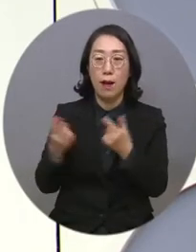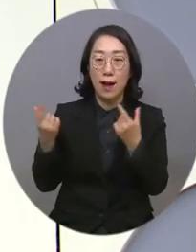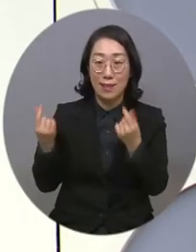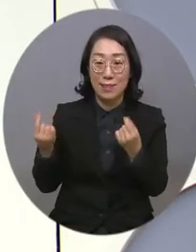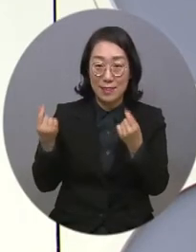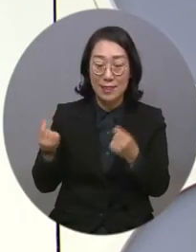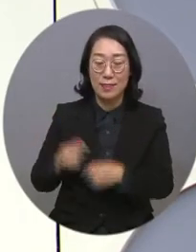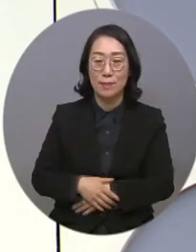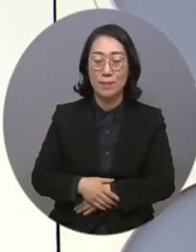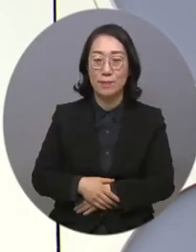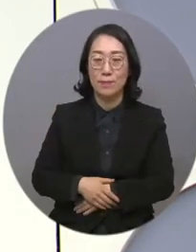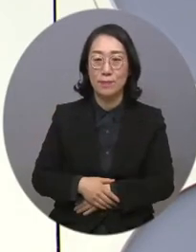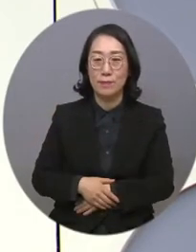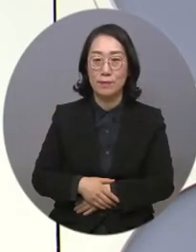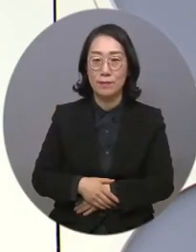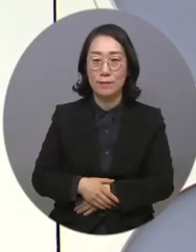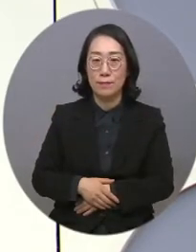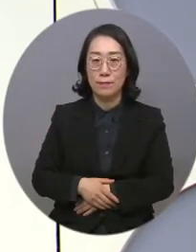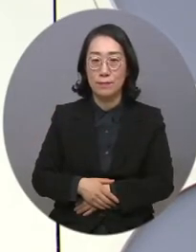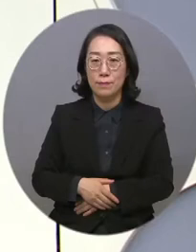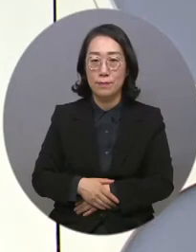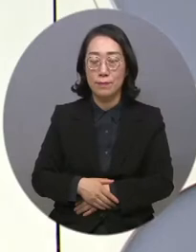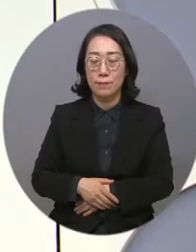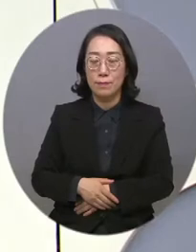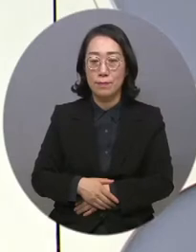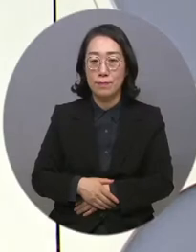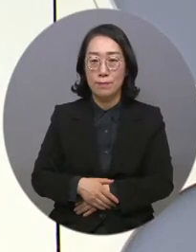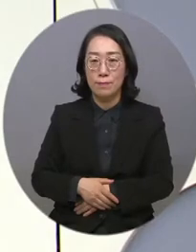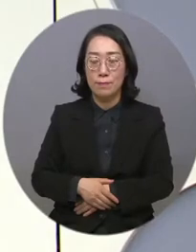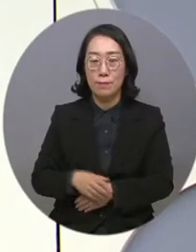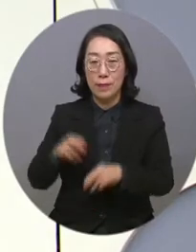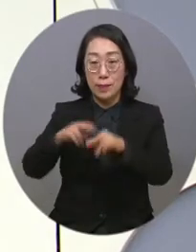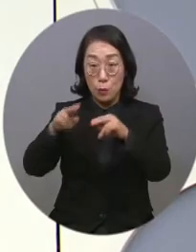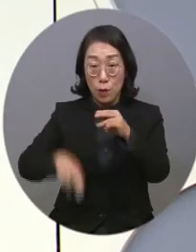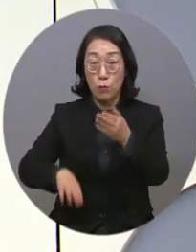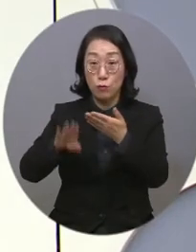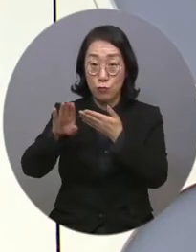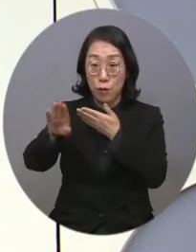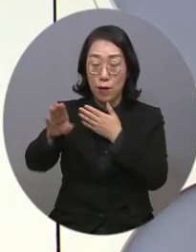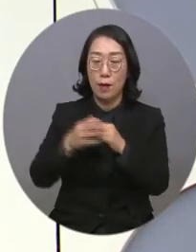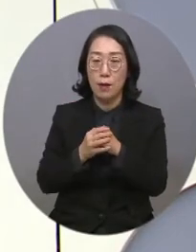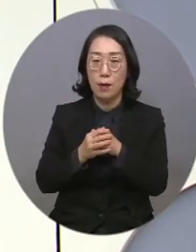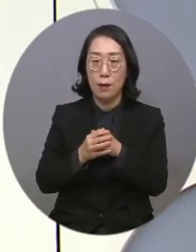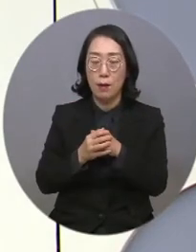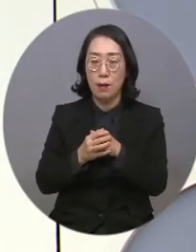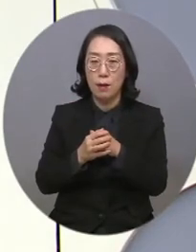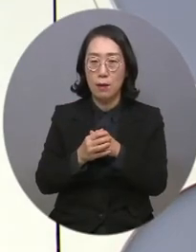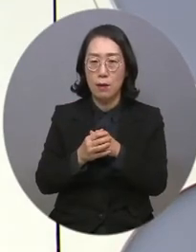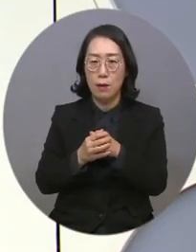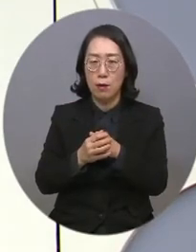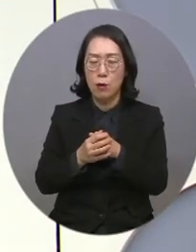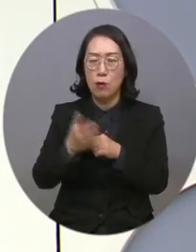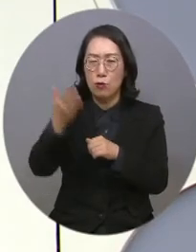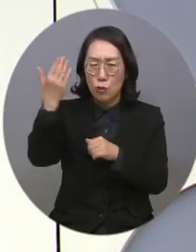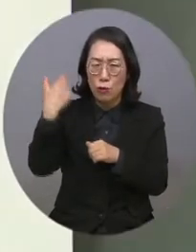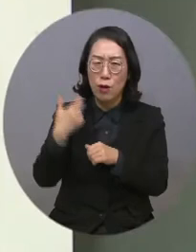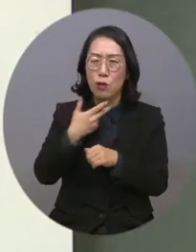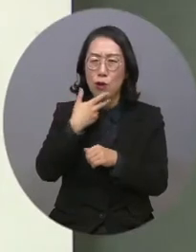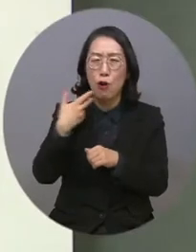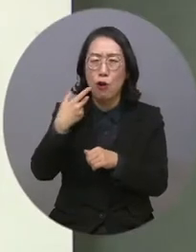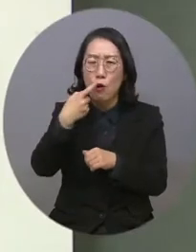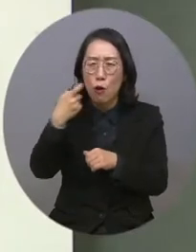이제 같이 저보다 그분이 조금 먼저 은퇴했지만 은퇴한 이후에 이 미국 가서 어렵게 영어로 체코를 배웠거든요.